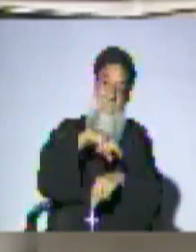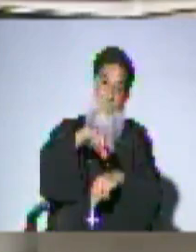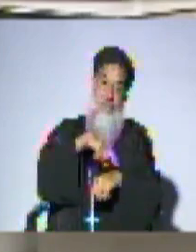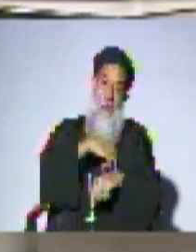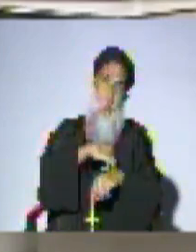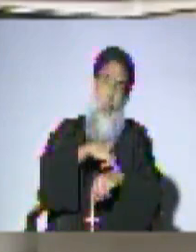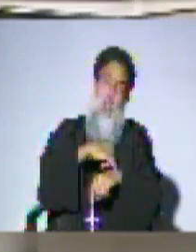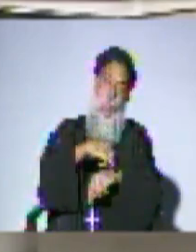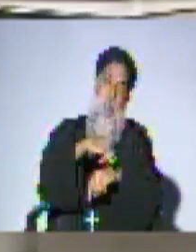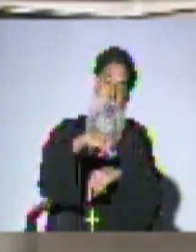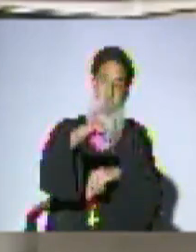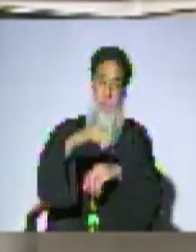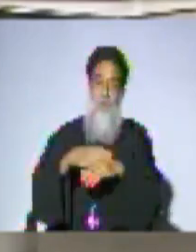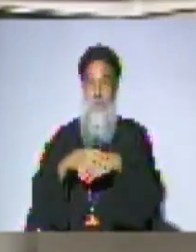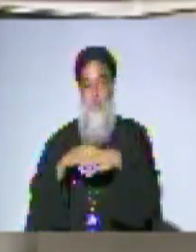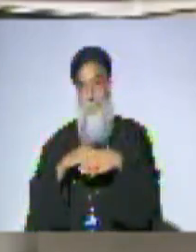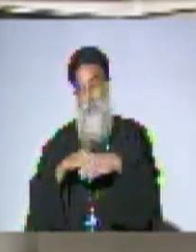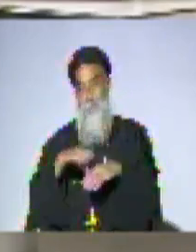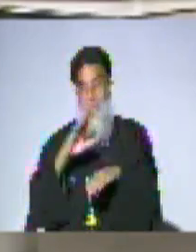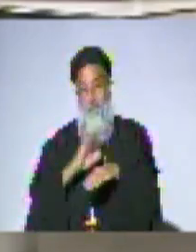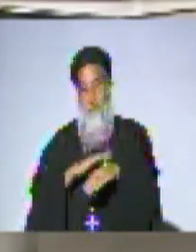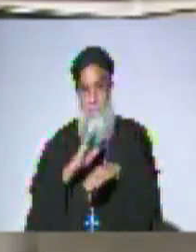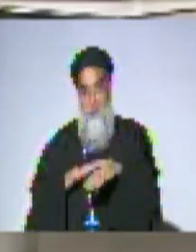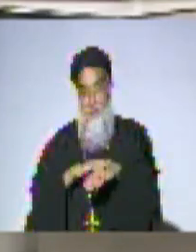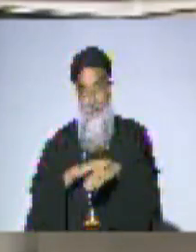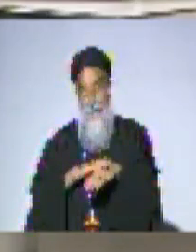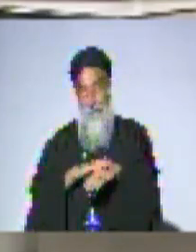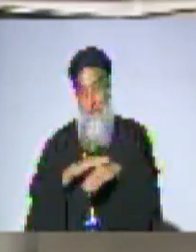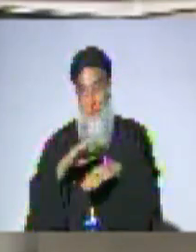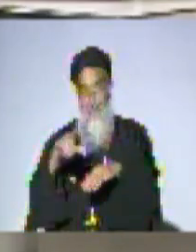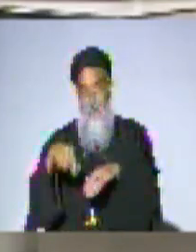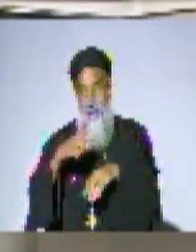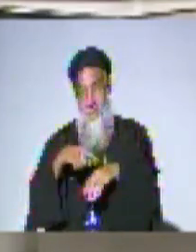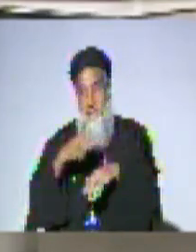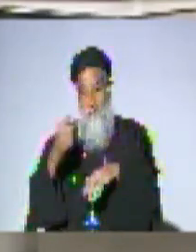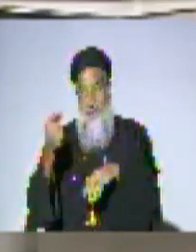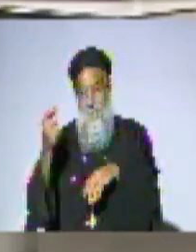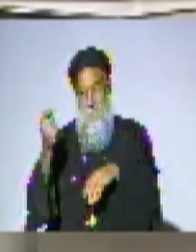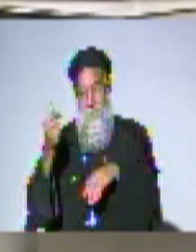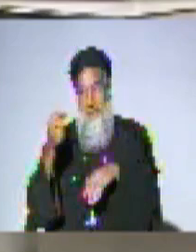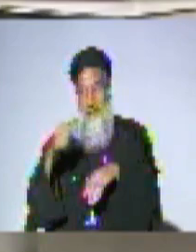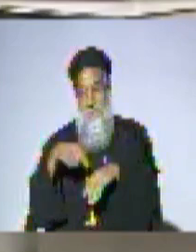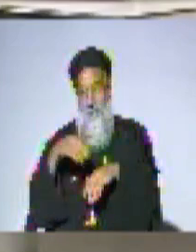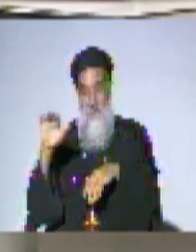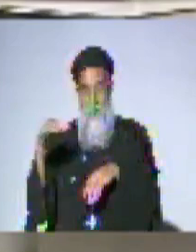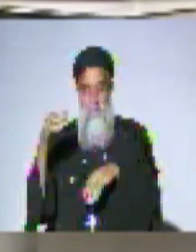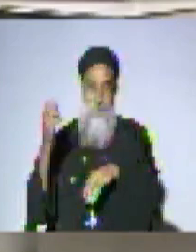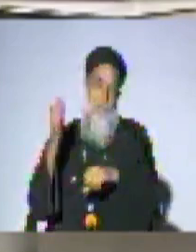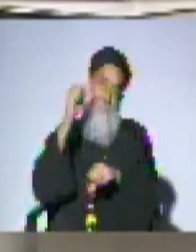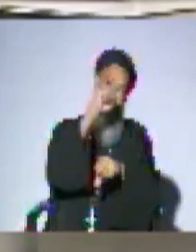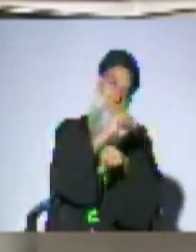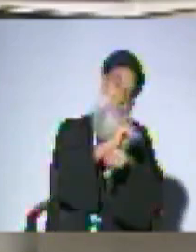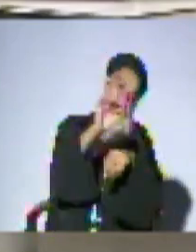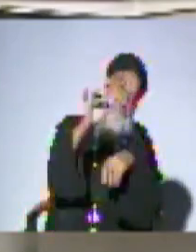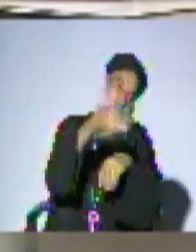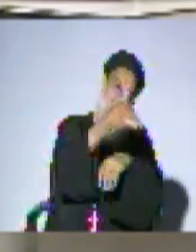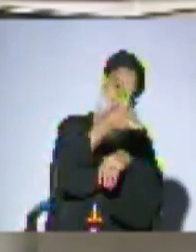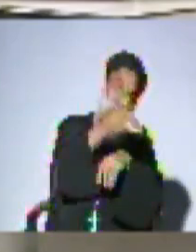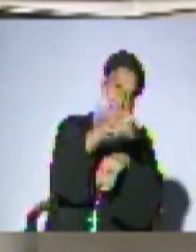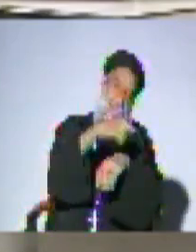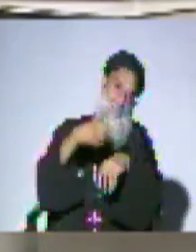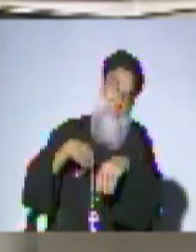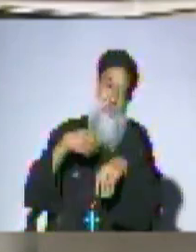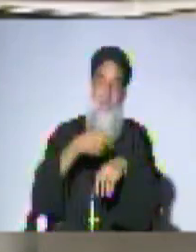طويله وخدم في بيت فوتيفار وقت، وبعدين لما حاولت